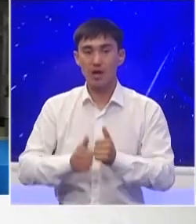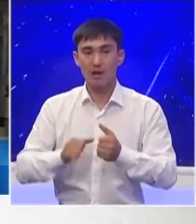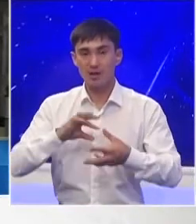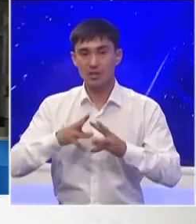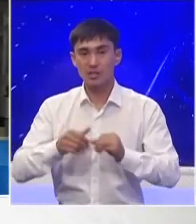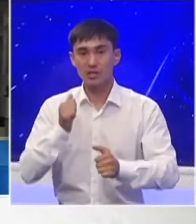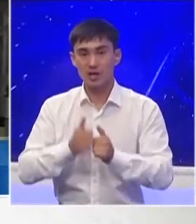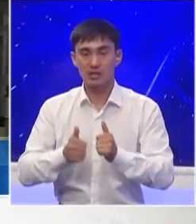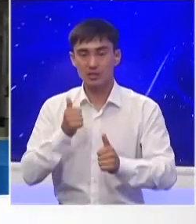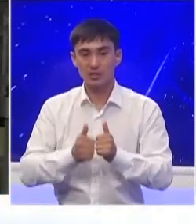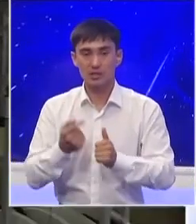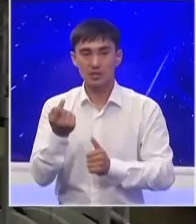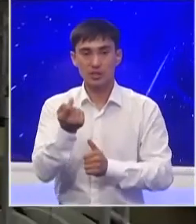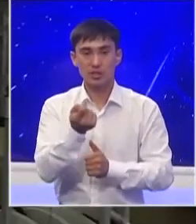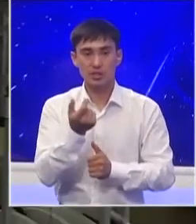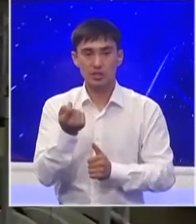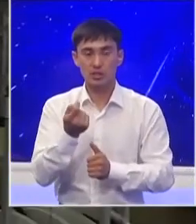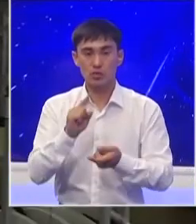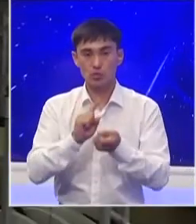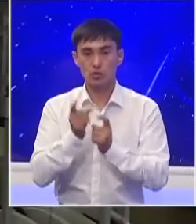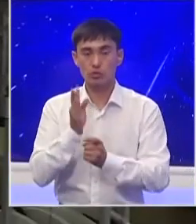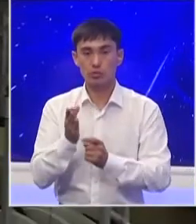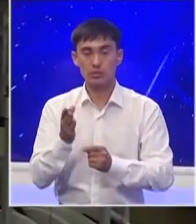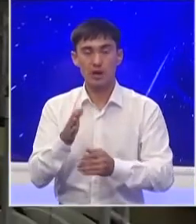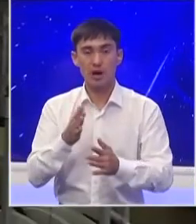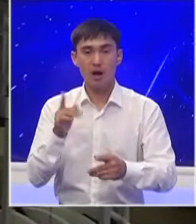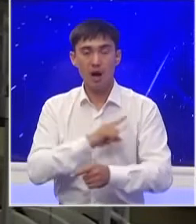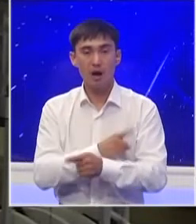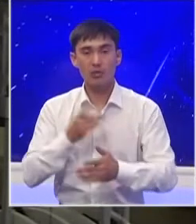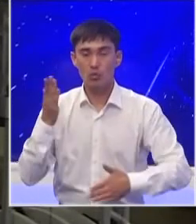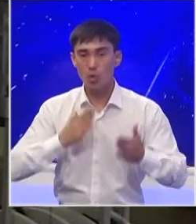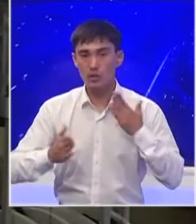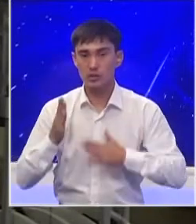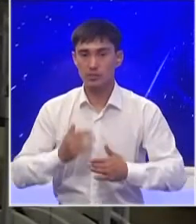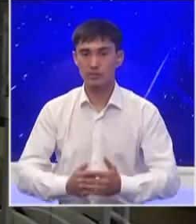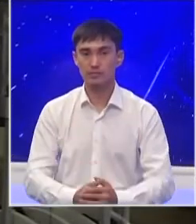нәтижесіне, каждый бір кішкентай өзгеріс болса да, біз оған қатты қуаныштымыз.